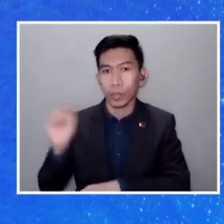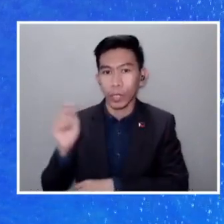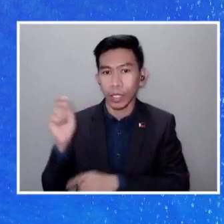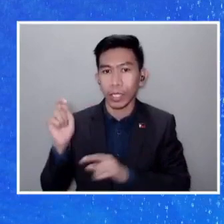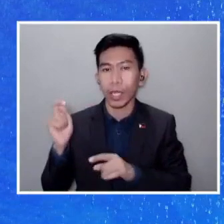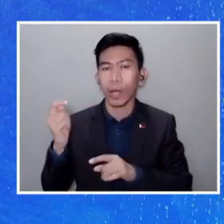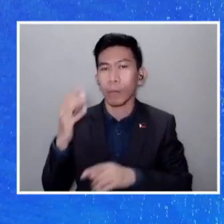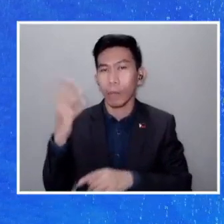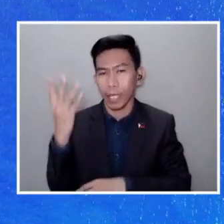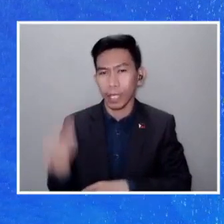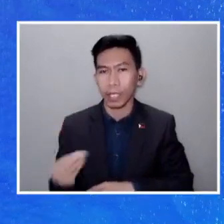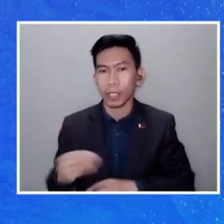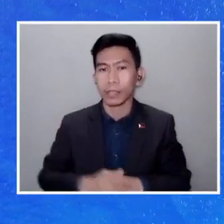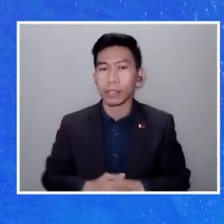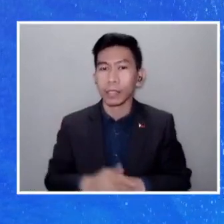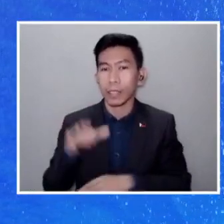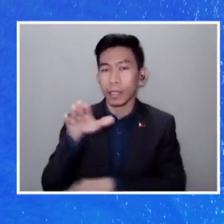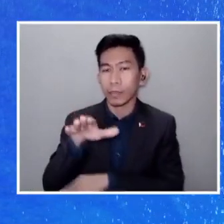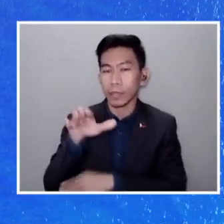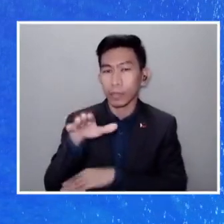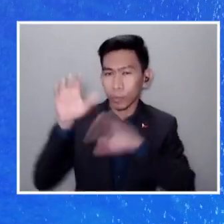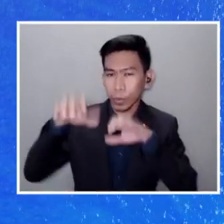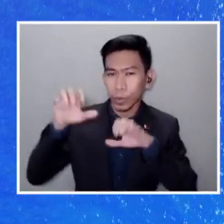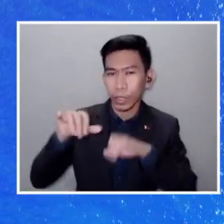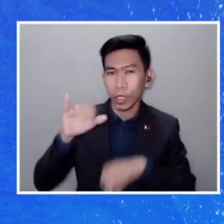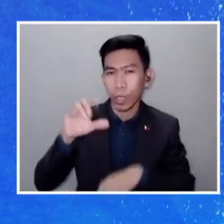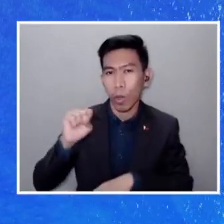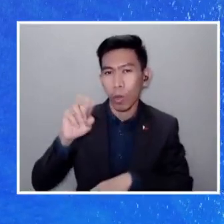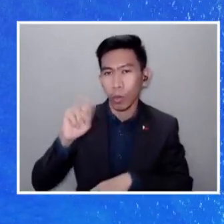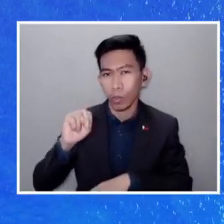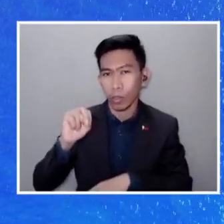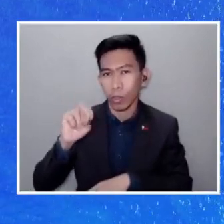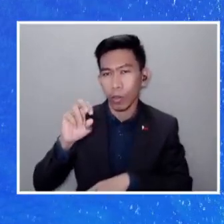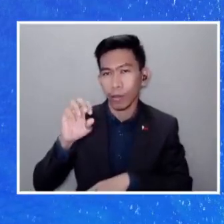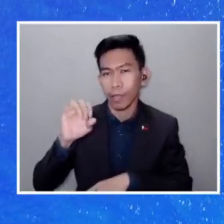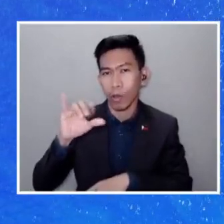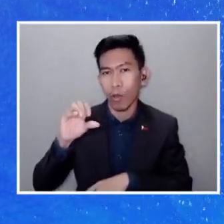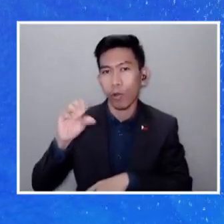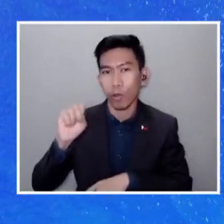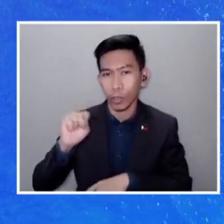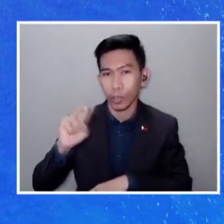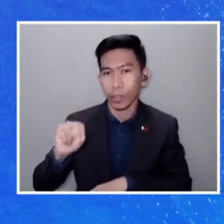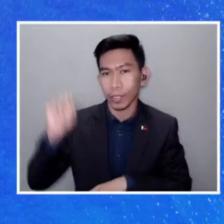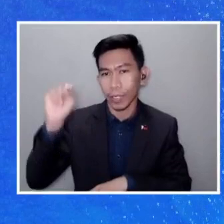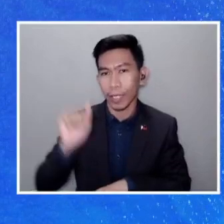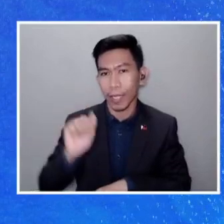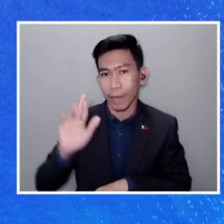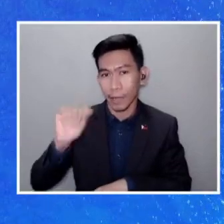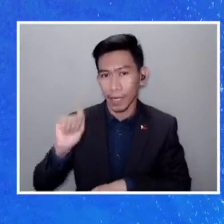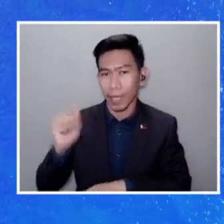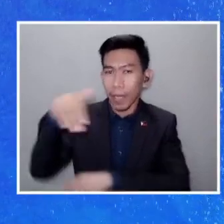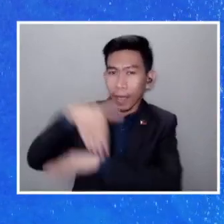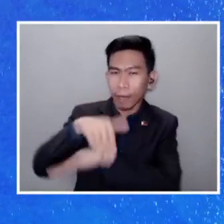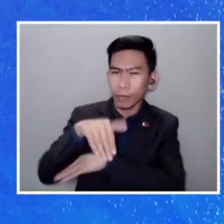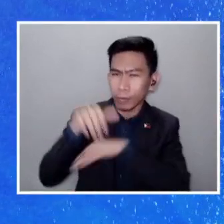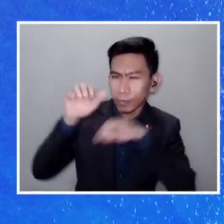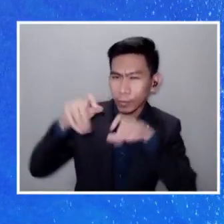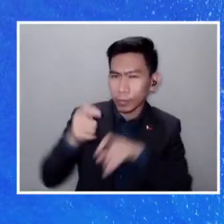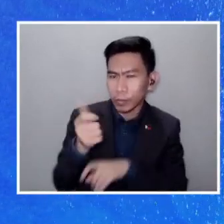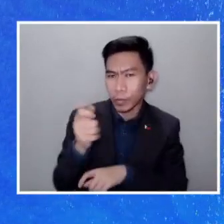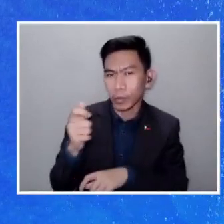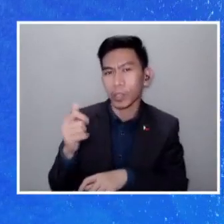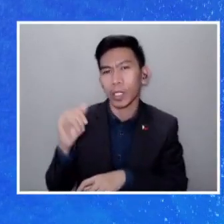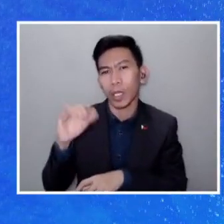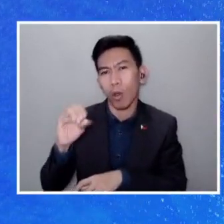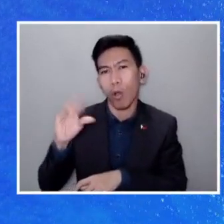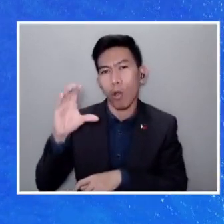malalakas na ulan sa hapon sa Ilocos Norte at Abra. At pagsapit ng gabi, may mahihina pang ulan sa ilang lugar po sa Ilocos, dito